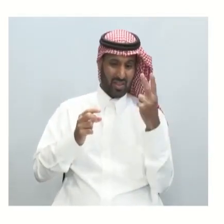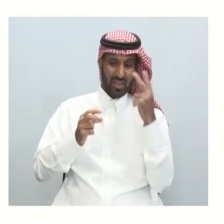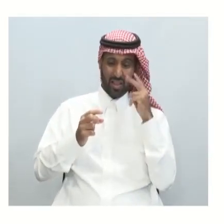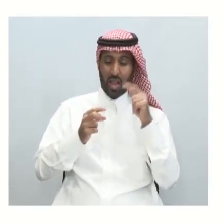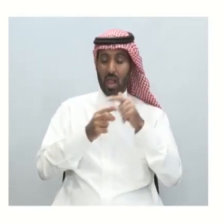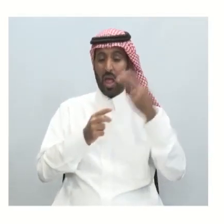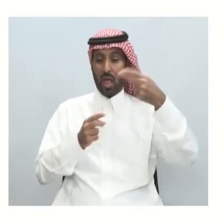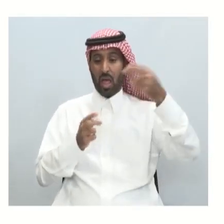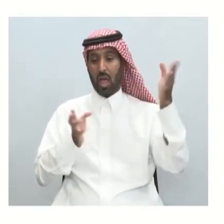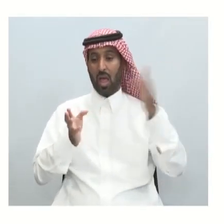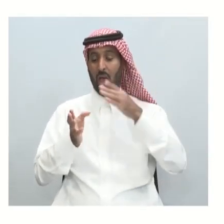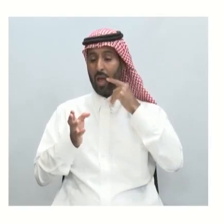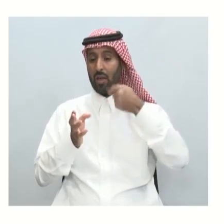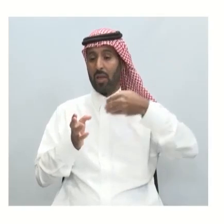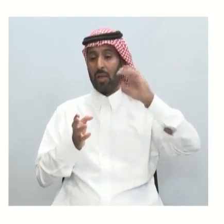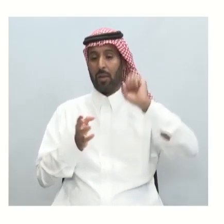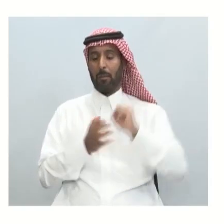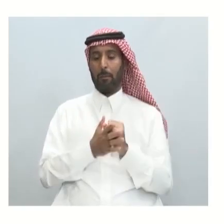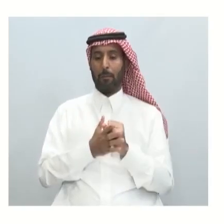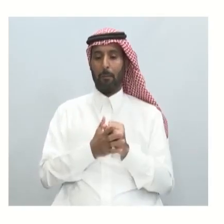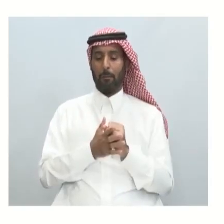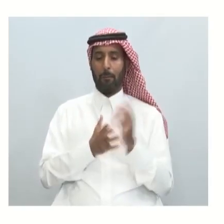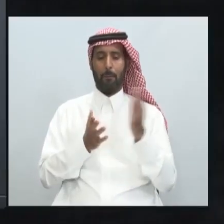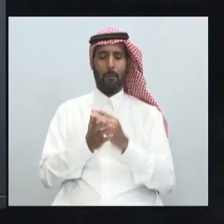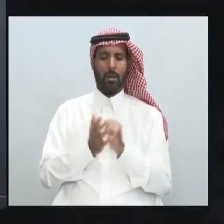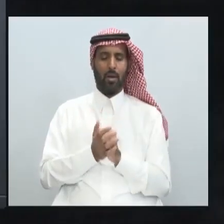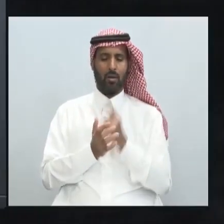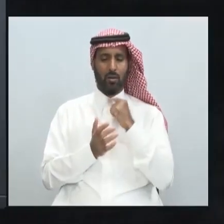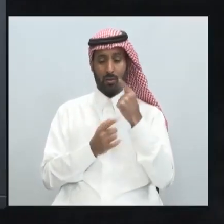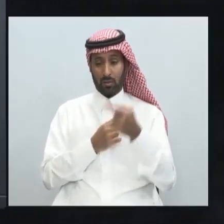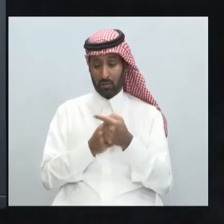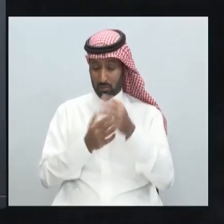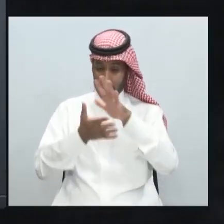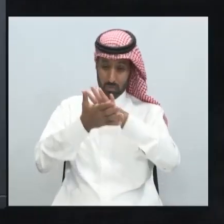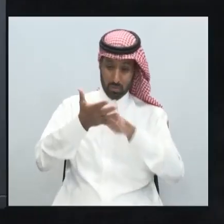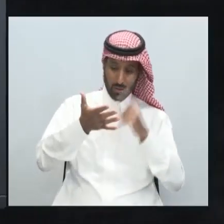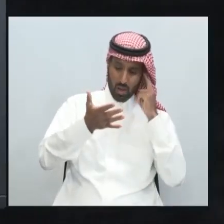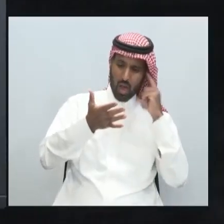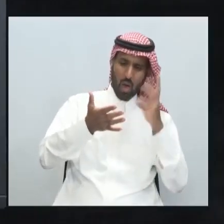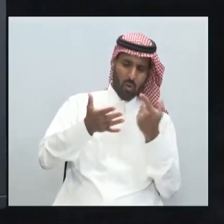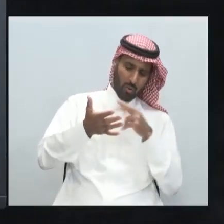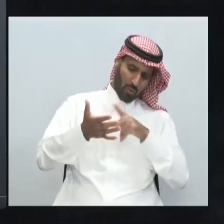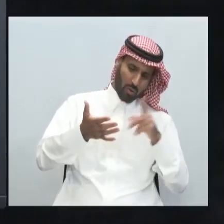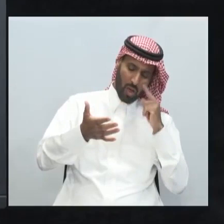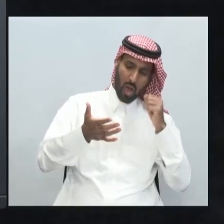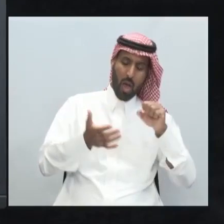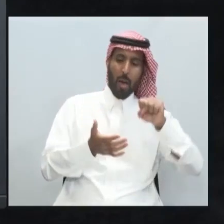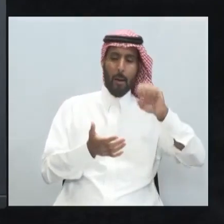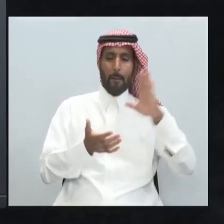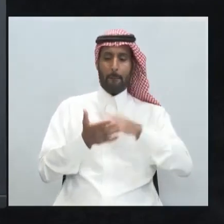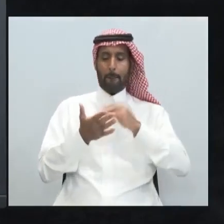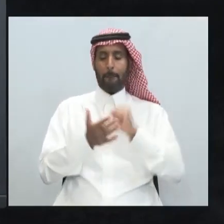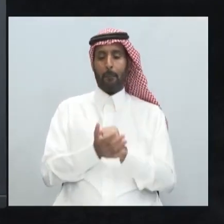الهيدروجين والكبريت طبعا ستعود للجدول وتحسب الفرق بين الكبريت